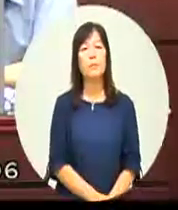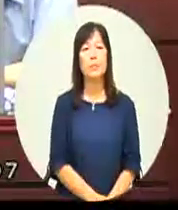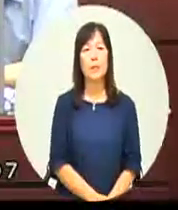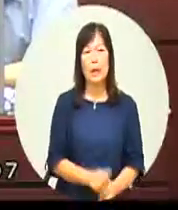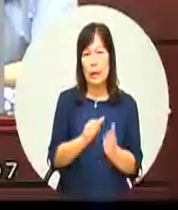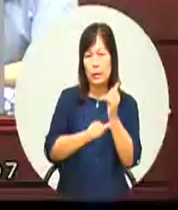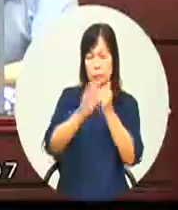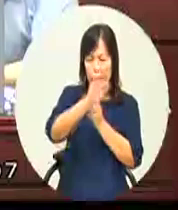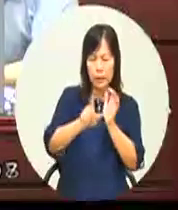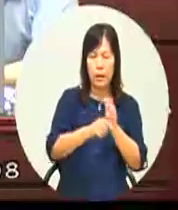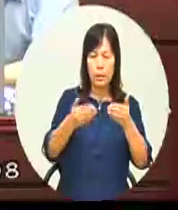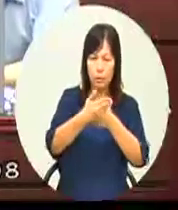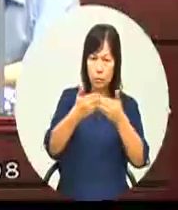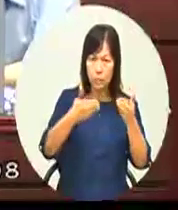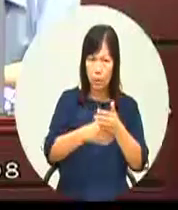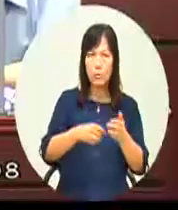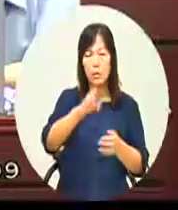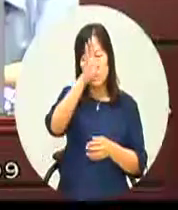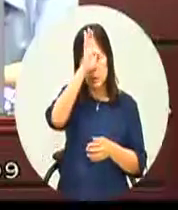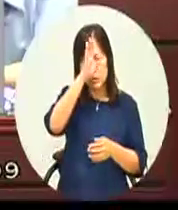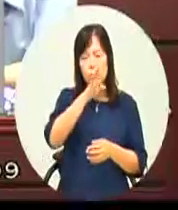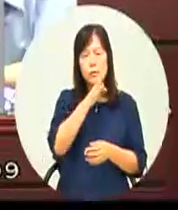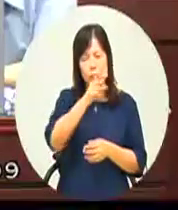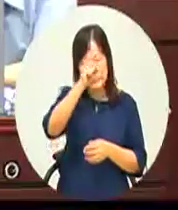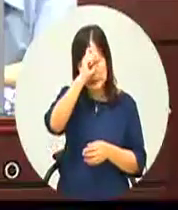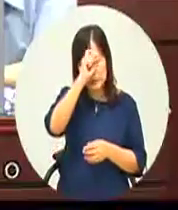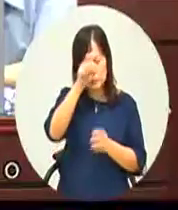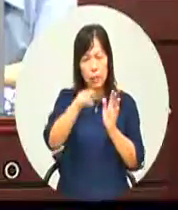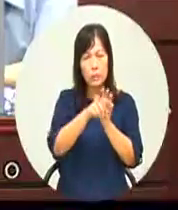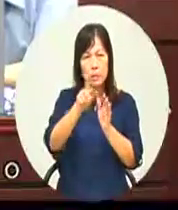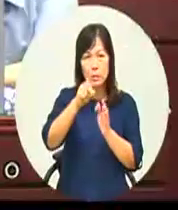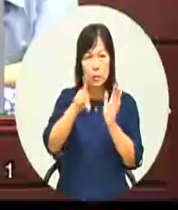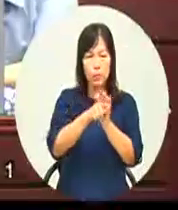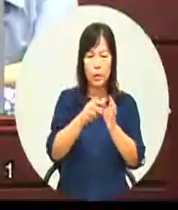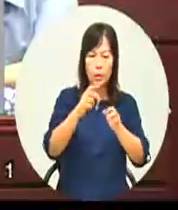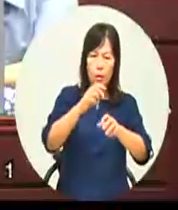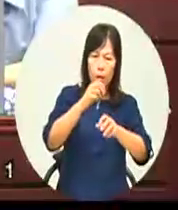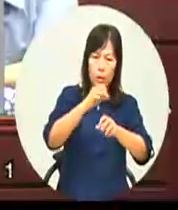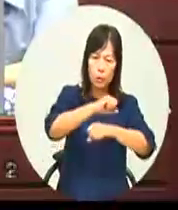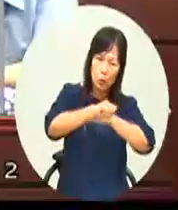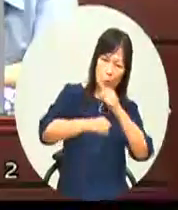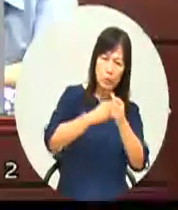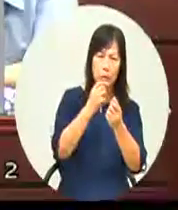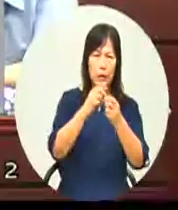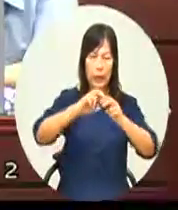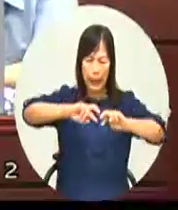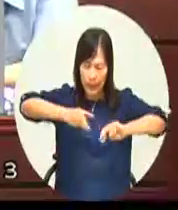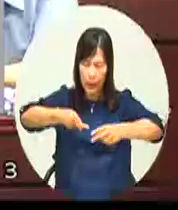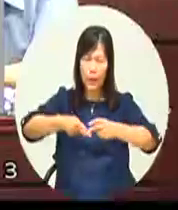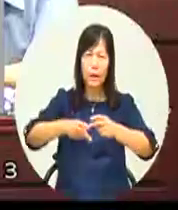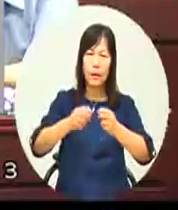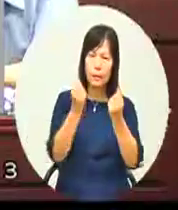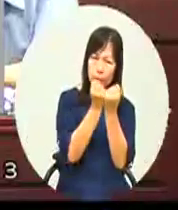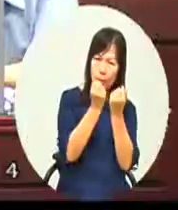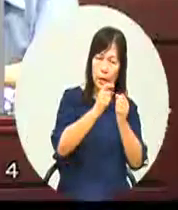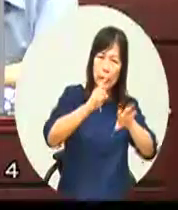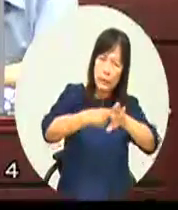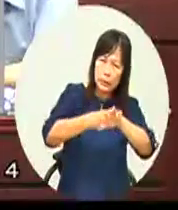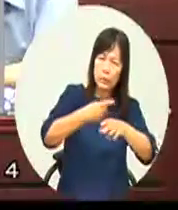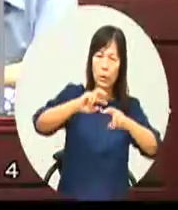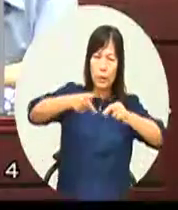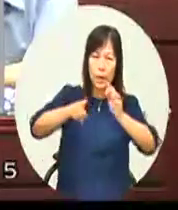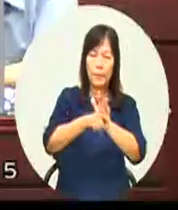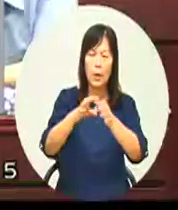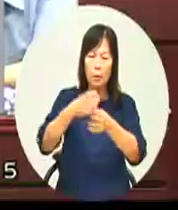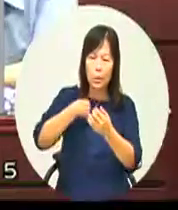态交通无非是希望能够透过一种行为的改变，这个行为的改变反映在我们运具